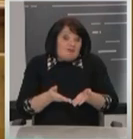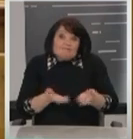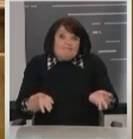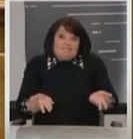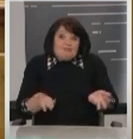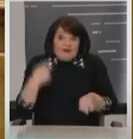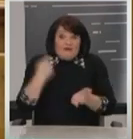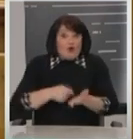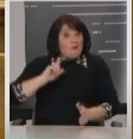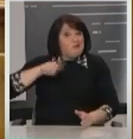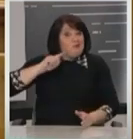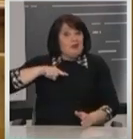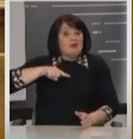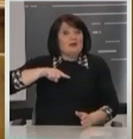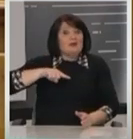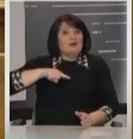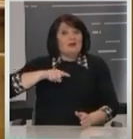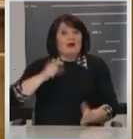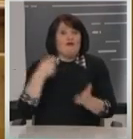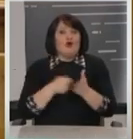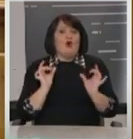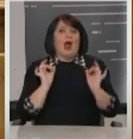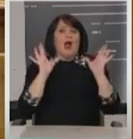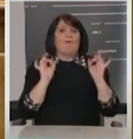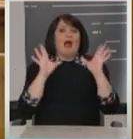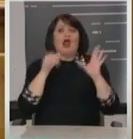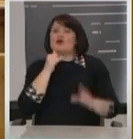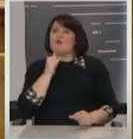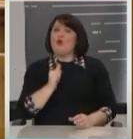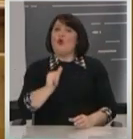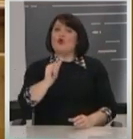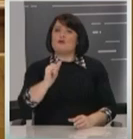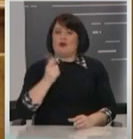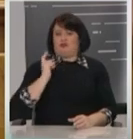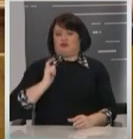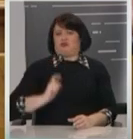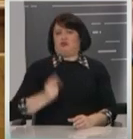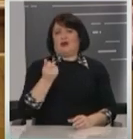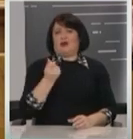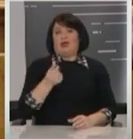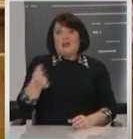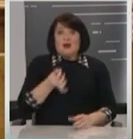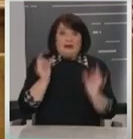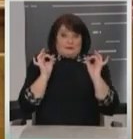Η φοροδιαφυγή, οι μόνιμες φοροαπαλλαγές που απολάμβαναν οι έχοντες σε αυτή τη χώρα, γι' αυτά δεν λέτε